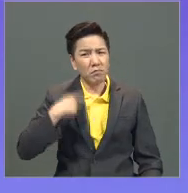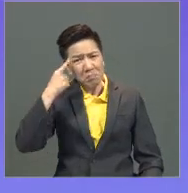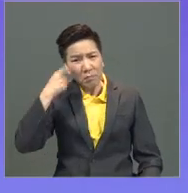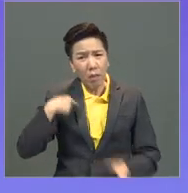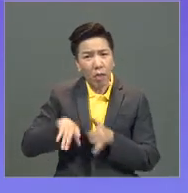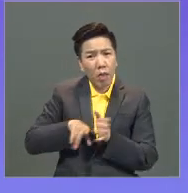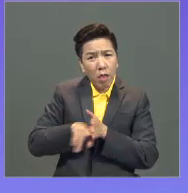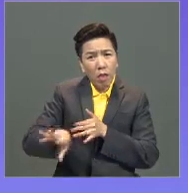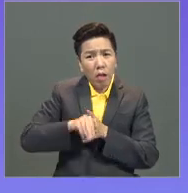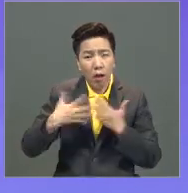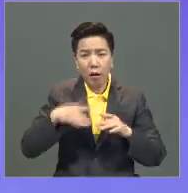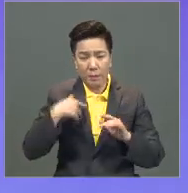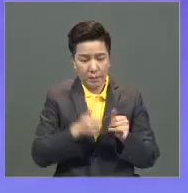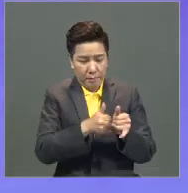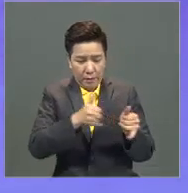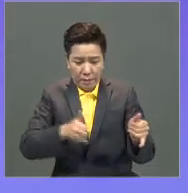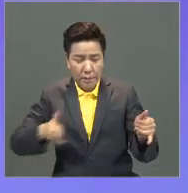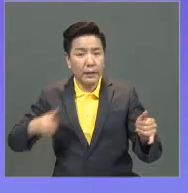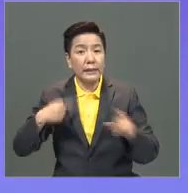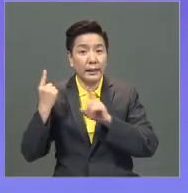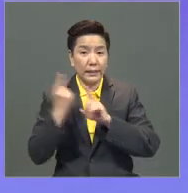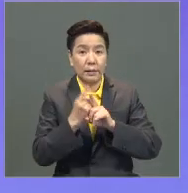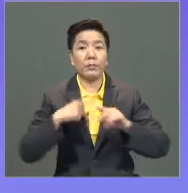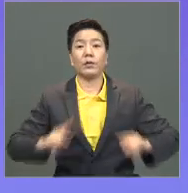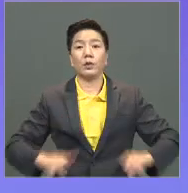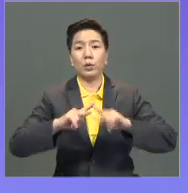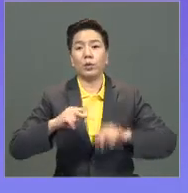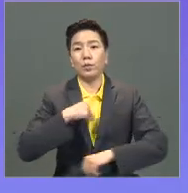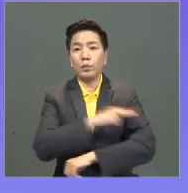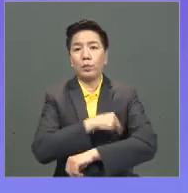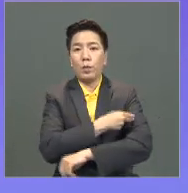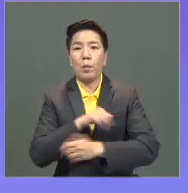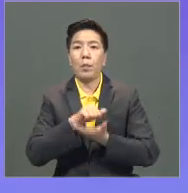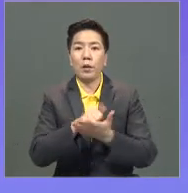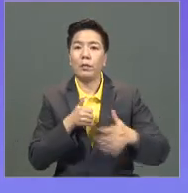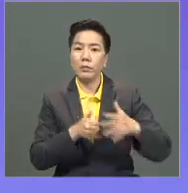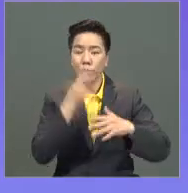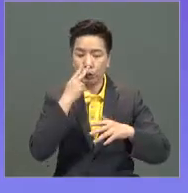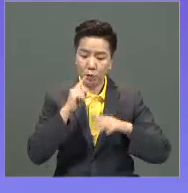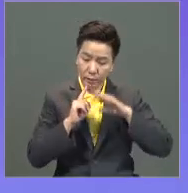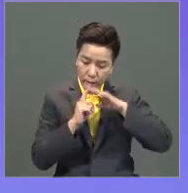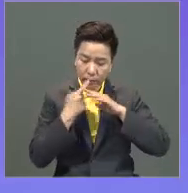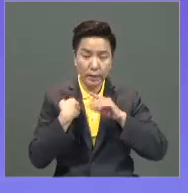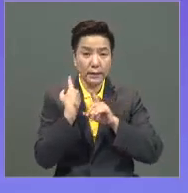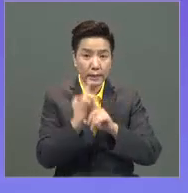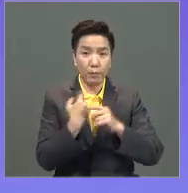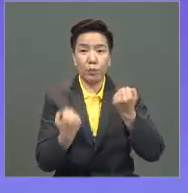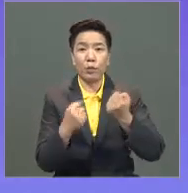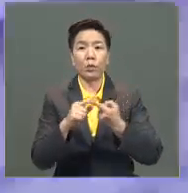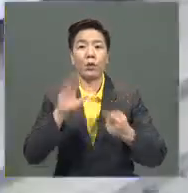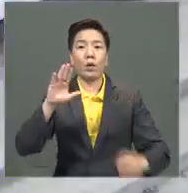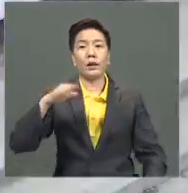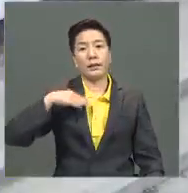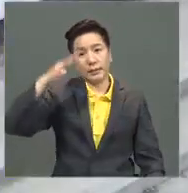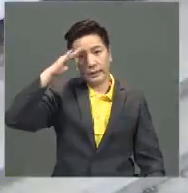บนี้เว้นระยะห่างตามมาตรการของสาธารณสุขนะคะไปเข้ารับบริการตรวจหาเชื้อนะคะจากรถพระรา